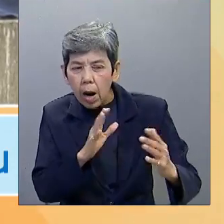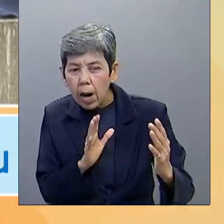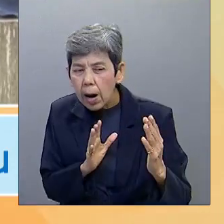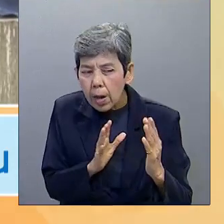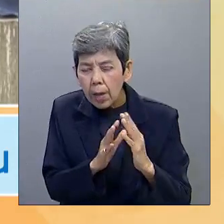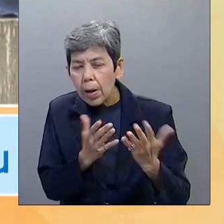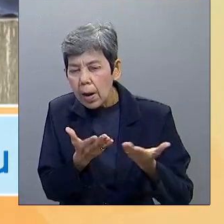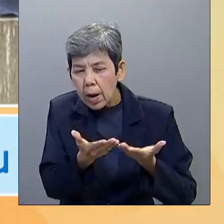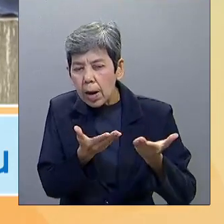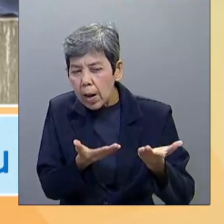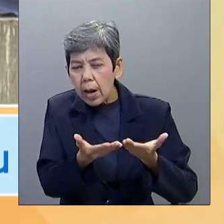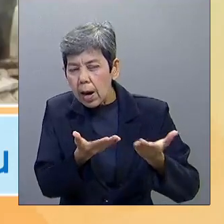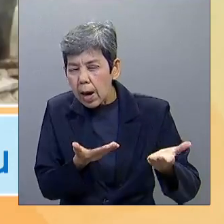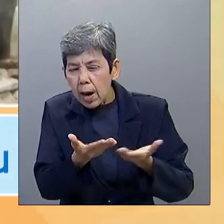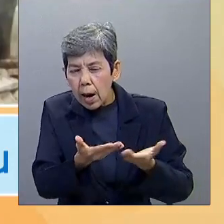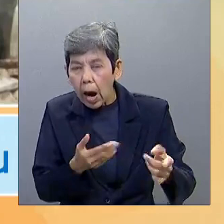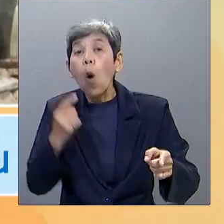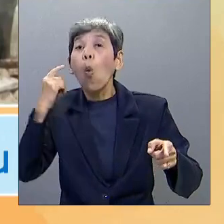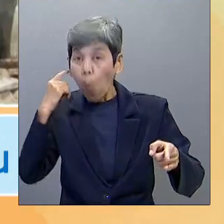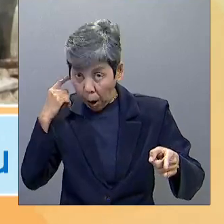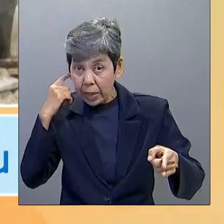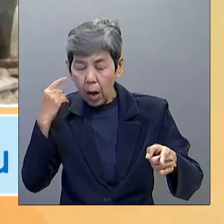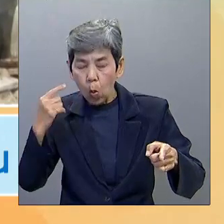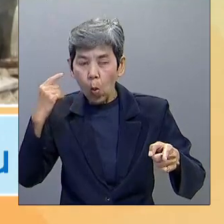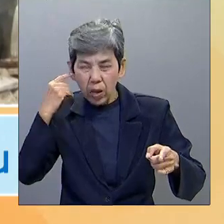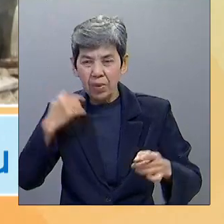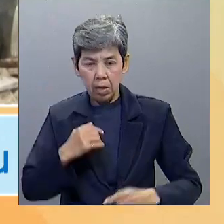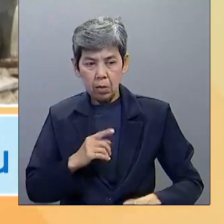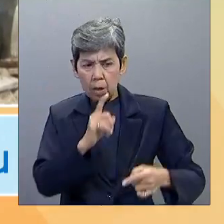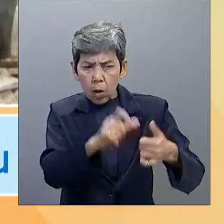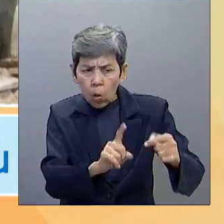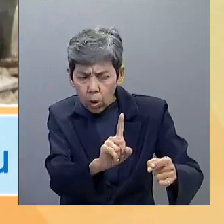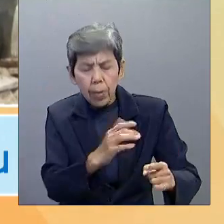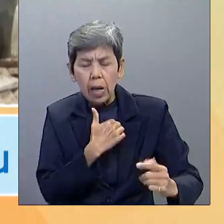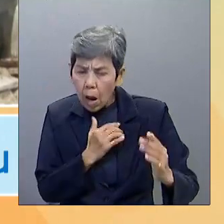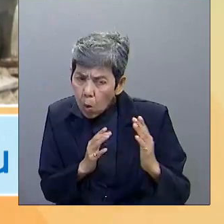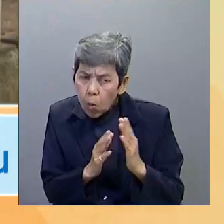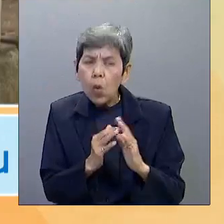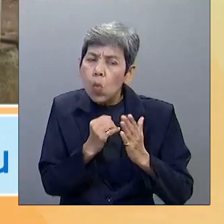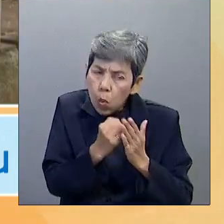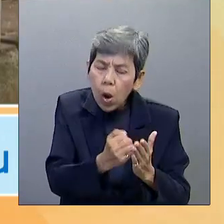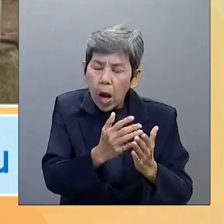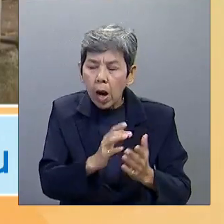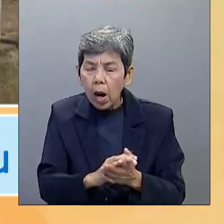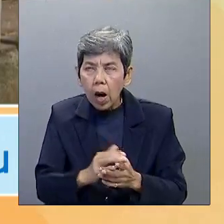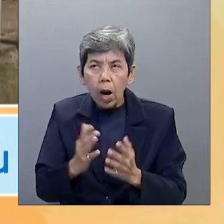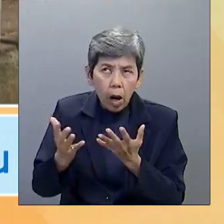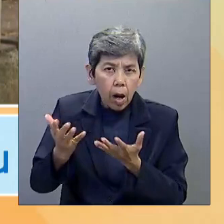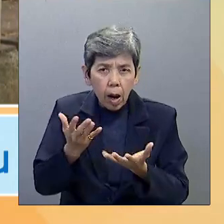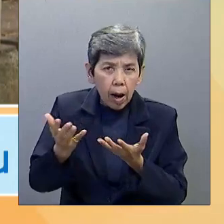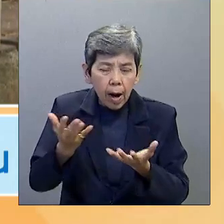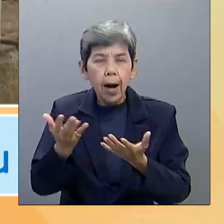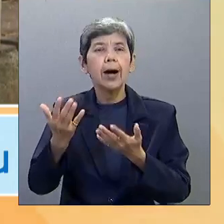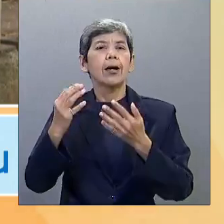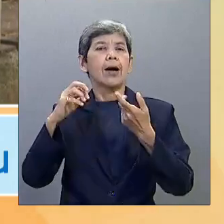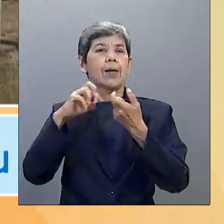าพอความเป็นเพื่อนระหว่างกันคือมนุษย์ไม่ได้อยู่คนเดียวต้องการเป็นเพื่อนพอความเป็นเพื่อนเข้าหากันเนี่ยปัญห